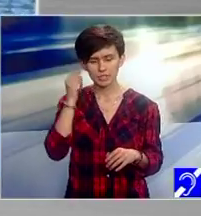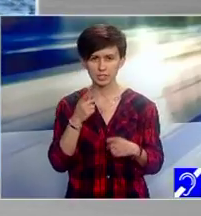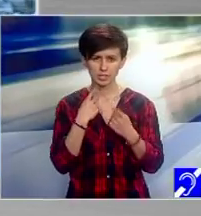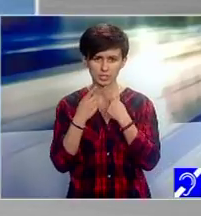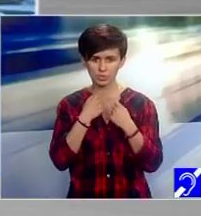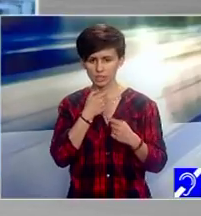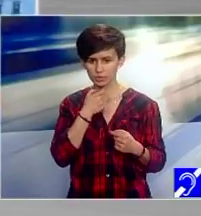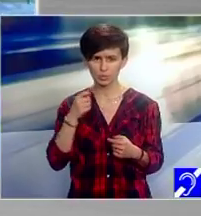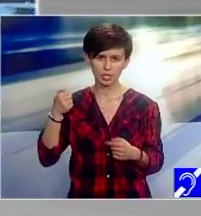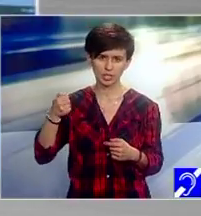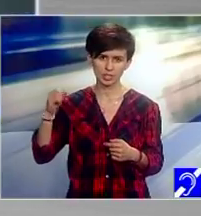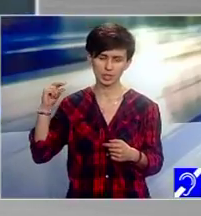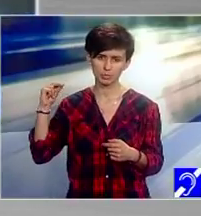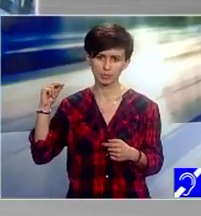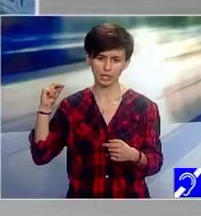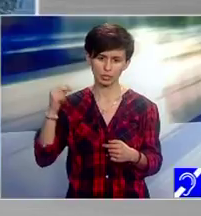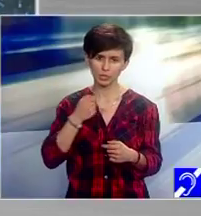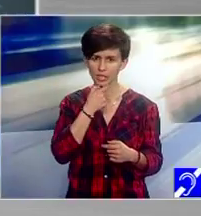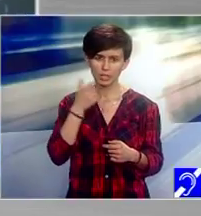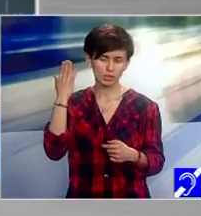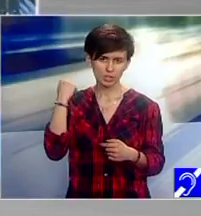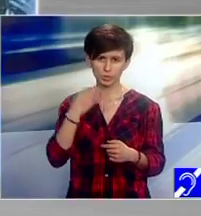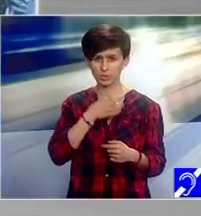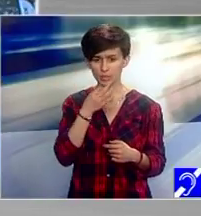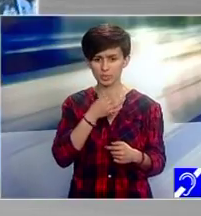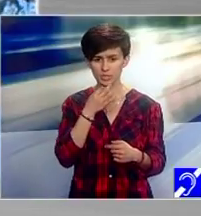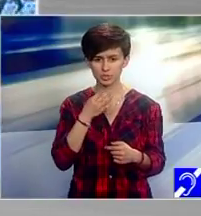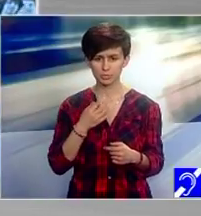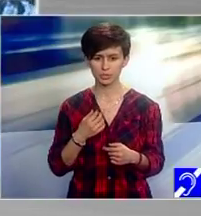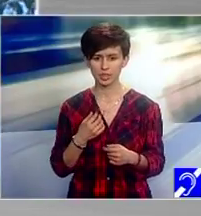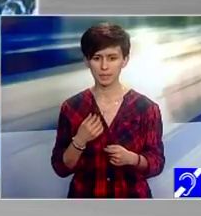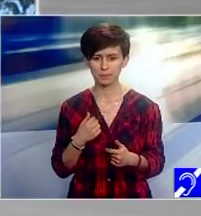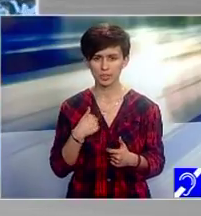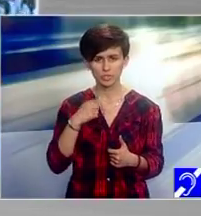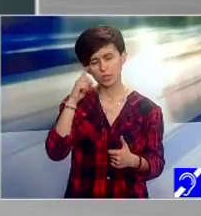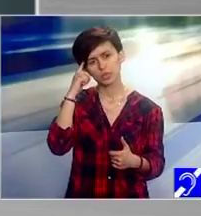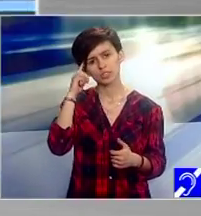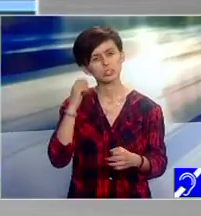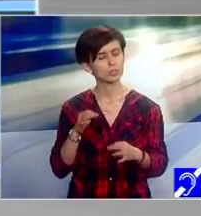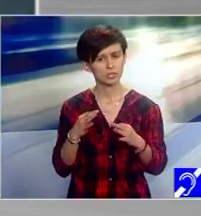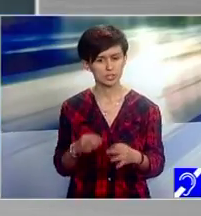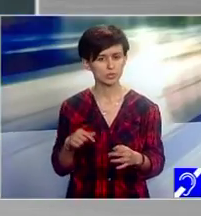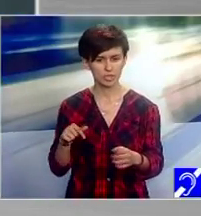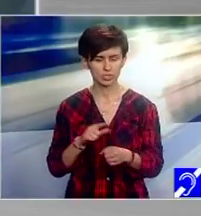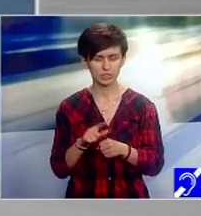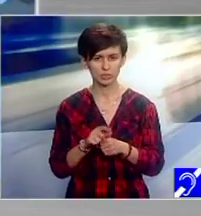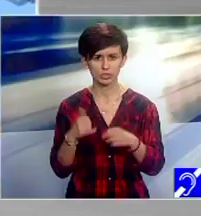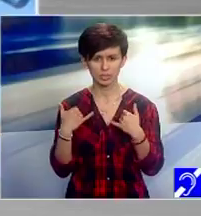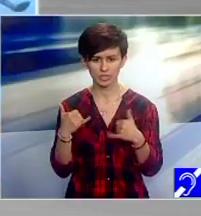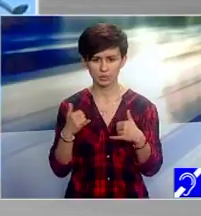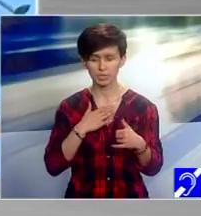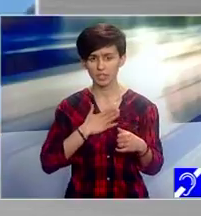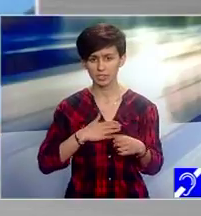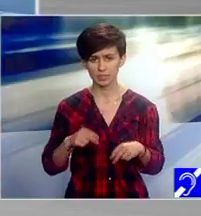trecut. Ne spunea cât se poate declara, era foarte convinsă și eu după această discuție sunt foarte convins că acest lucru se va întâmpla. Vrea să ajungă